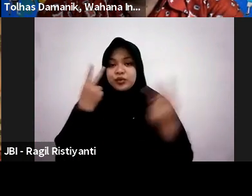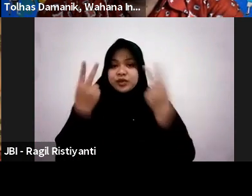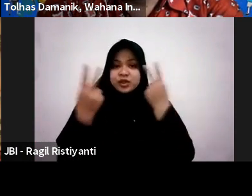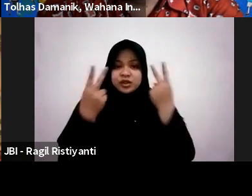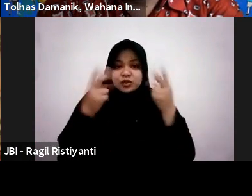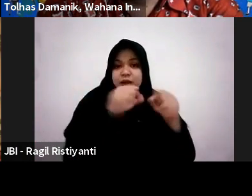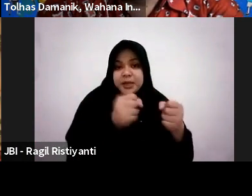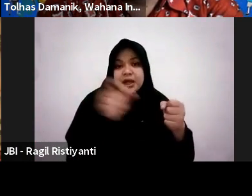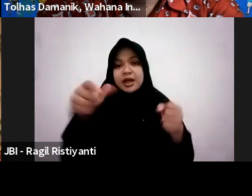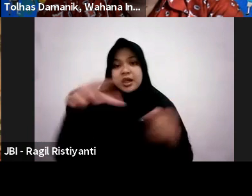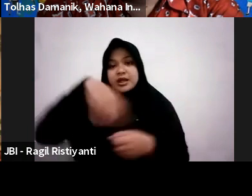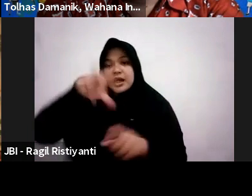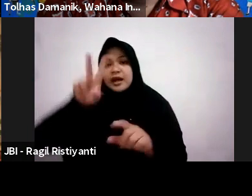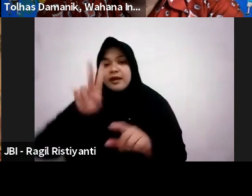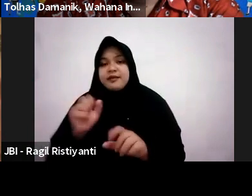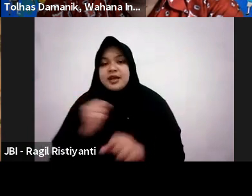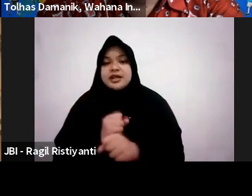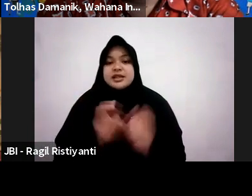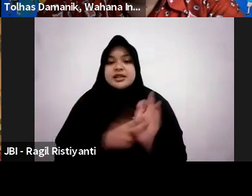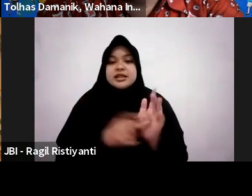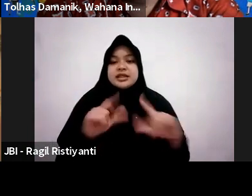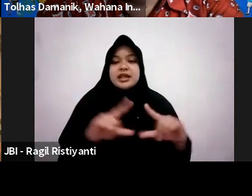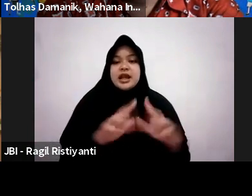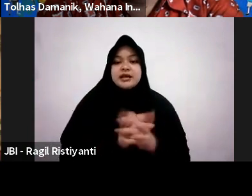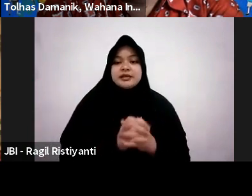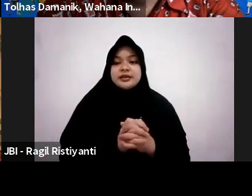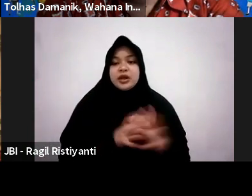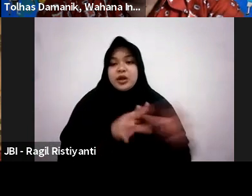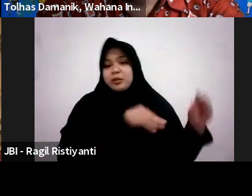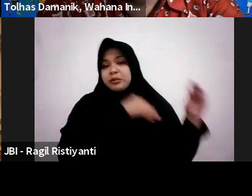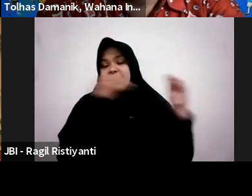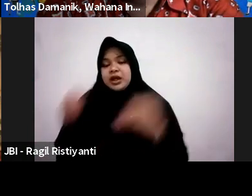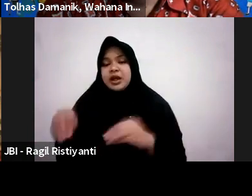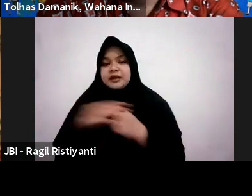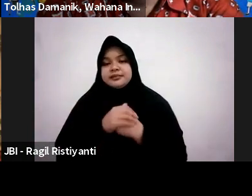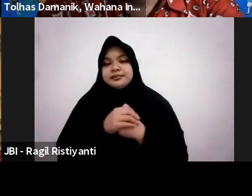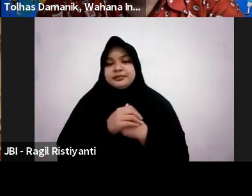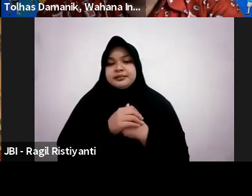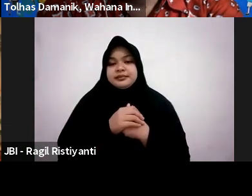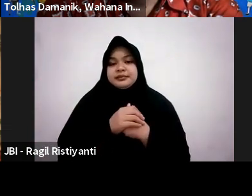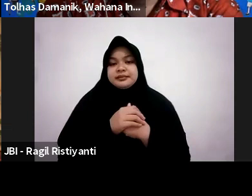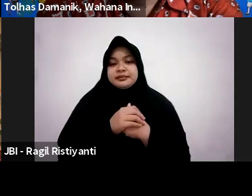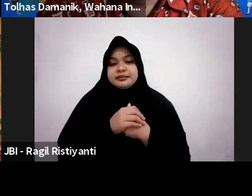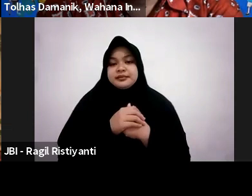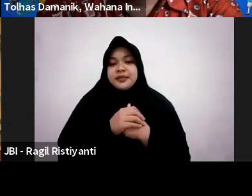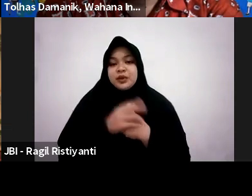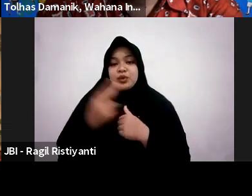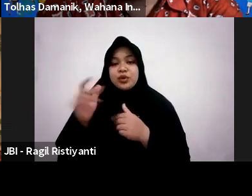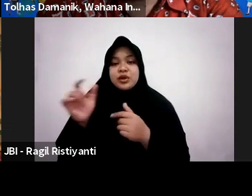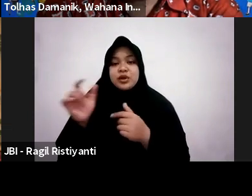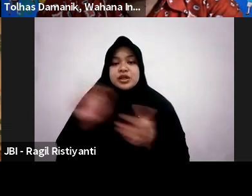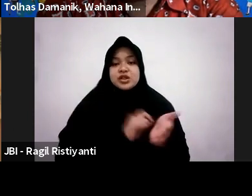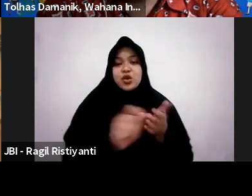Virginia dan bilang seperti itu Hai jadi dan activex jadi dia pindah gitu nanti kalau misalnya untuk ah males sekolah magnet untuk